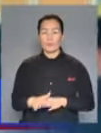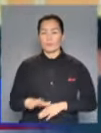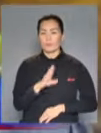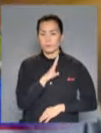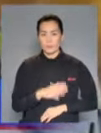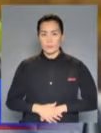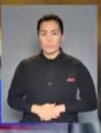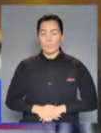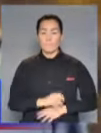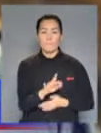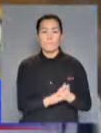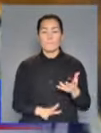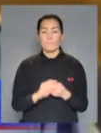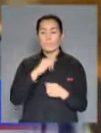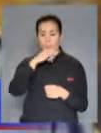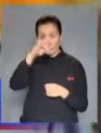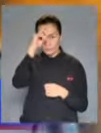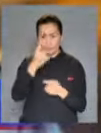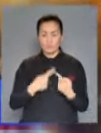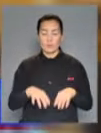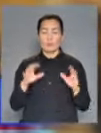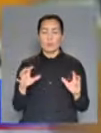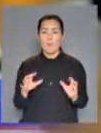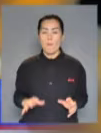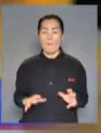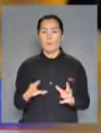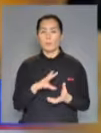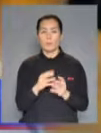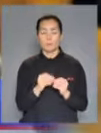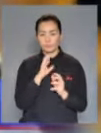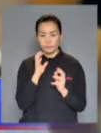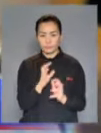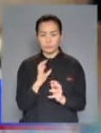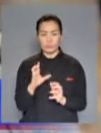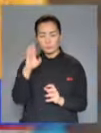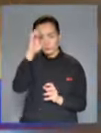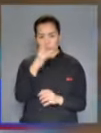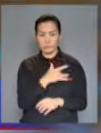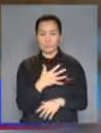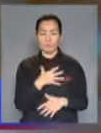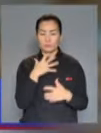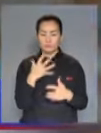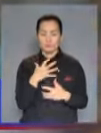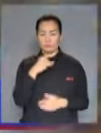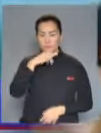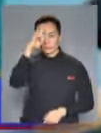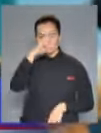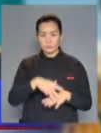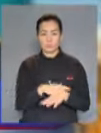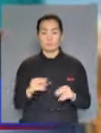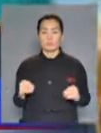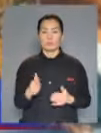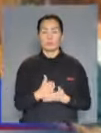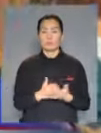атқаруға ант етті. Сондай-ақ олар Қазақстан Республикасының конституциясы мен заңнамасын сақтауға, мемлекет мүддесін қорғауға, Қазақстан халқына